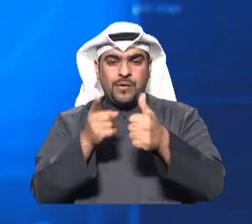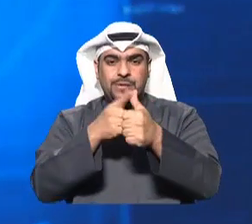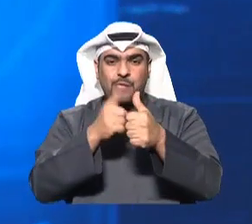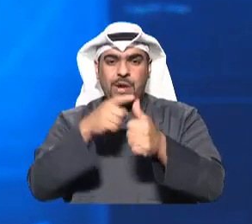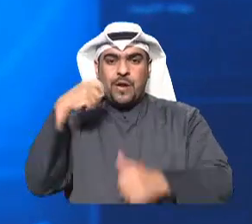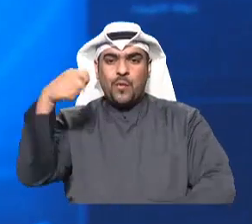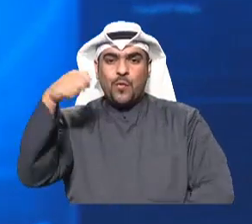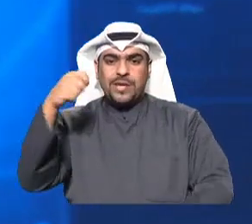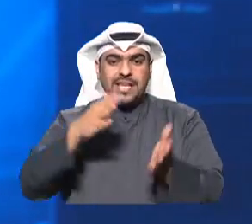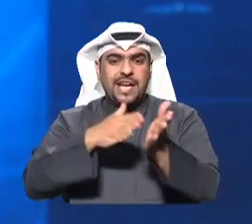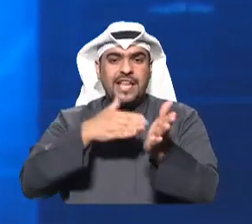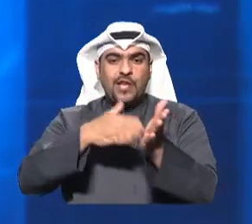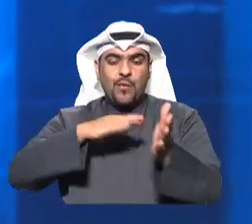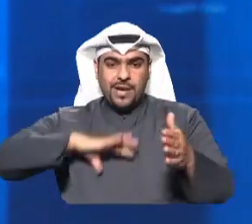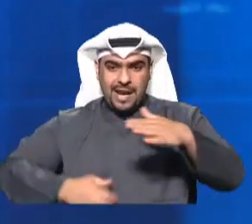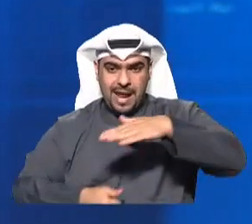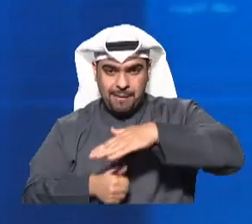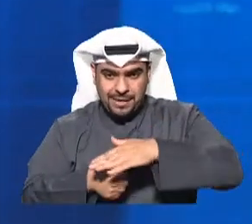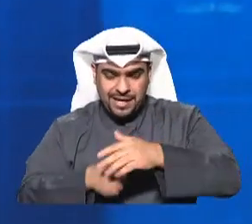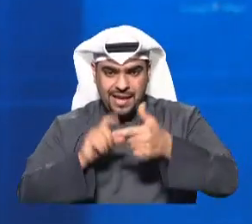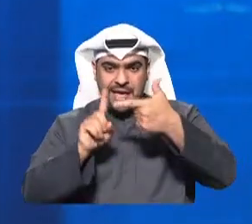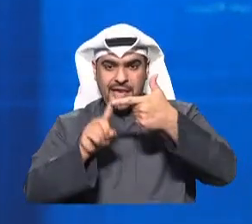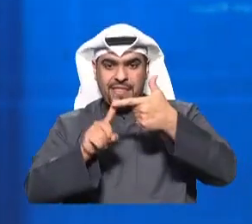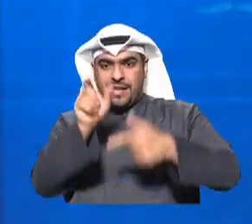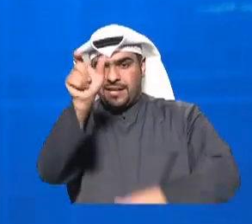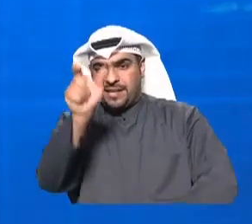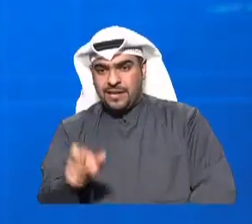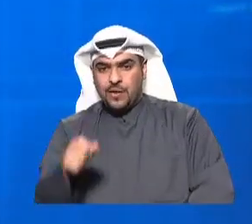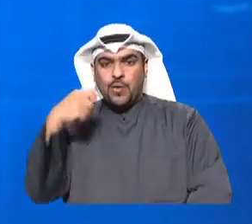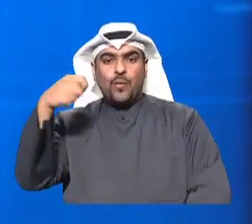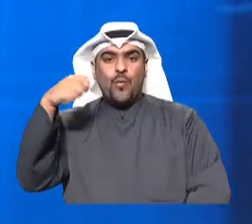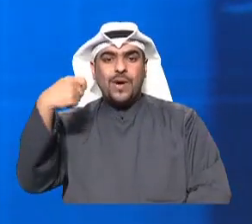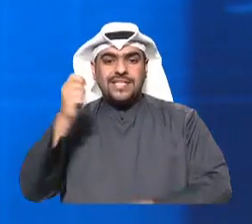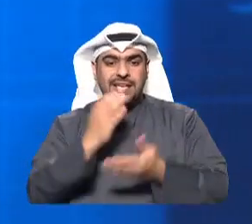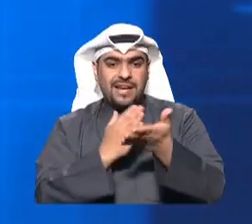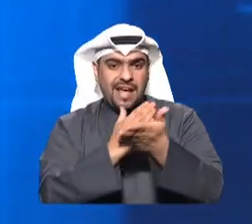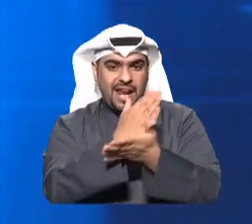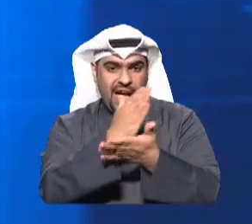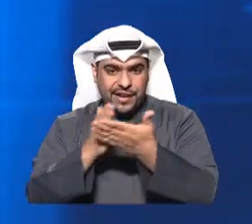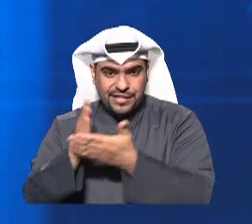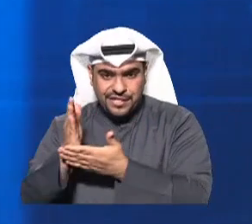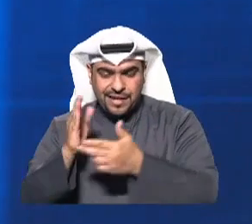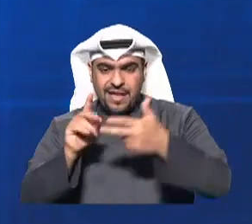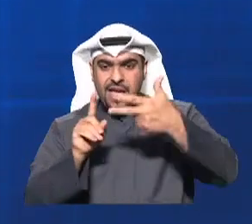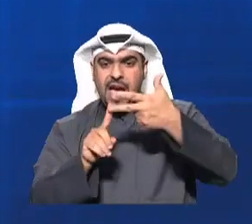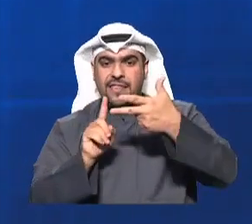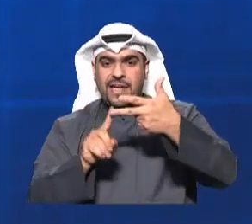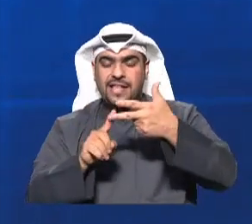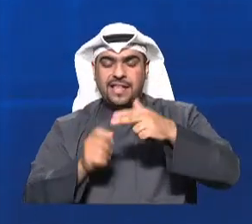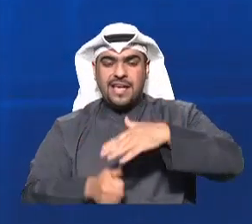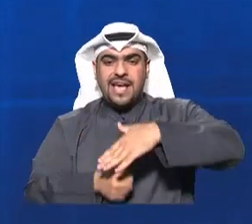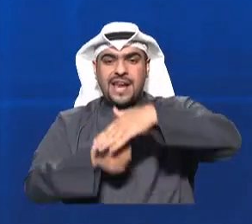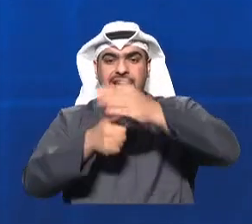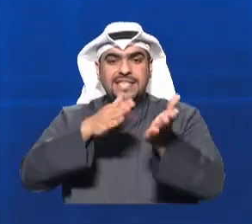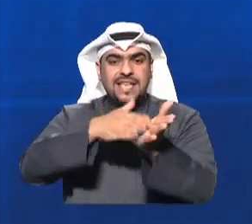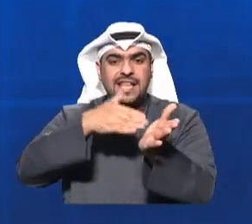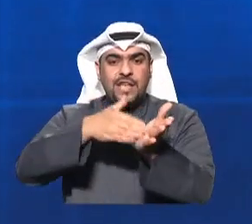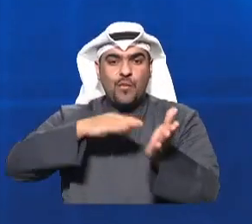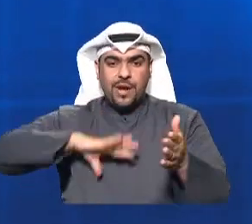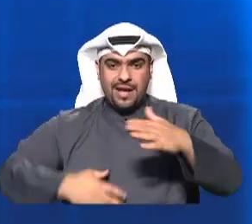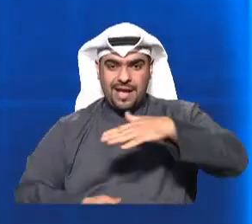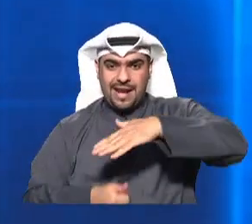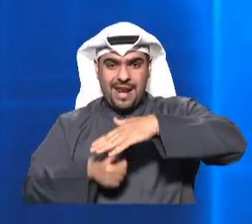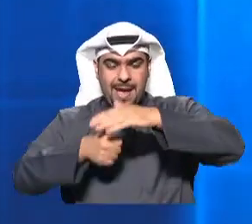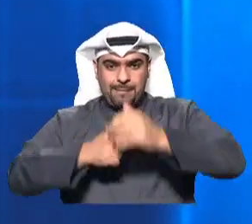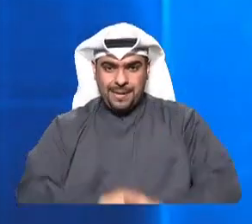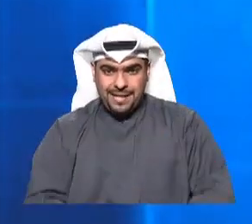الخارجية الشيخ الدكتور أحمد ناصر لمحمد الصباح، ورئيس الديوان الأميري الشيخ مبارك فيصل سعود